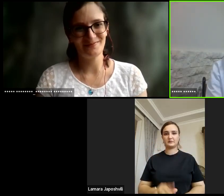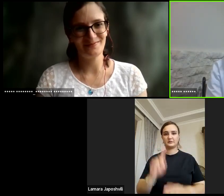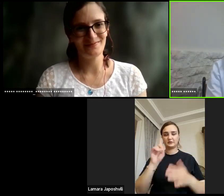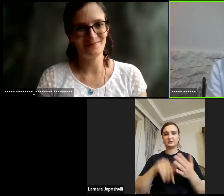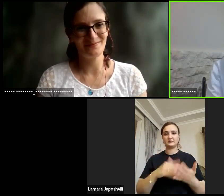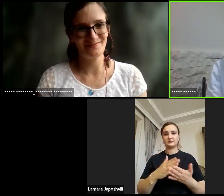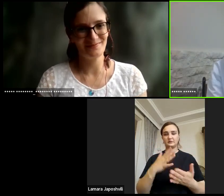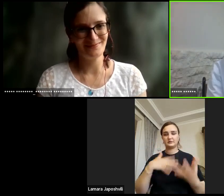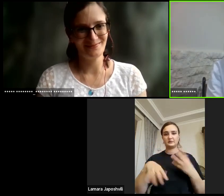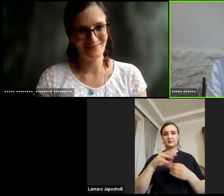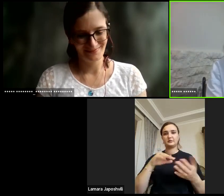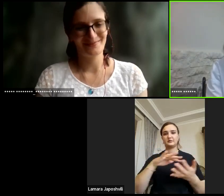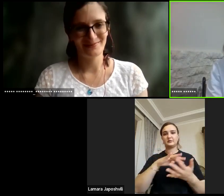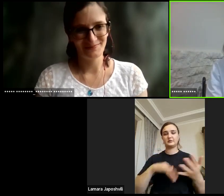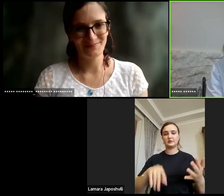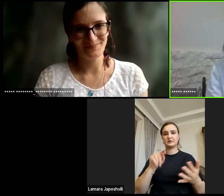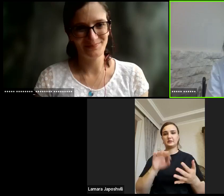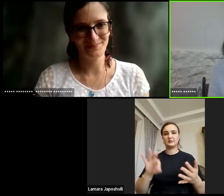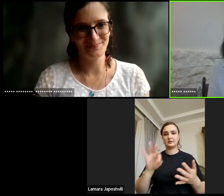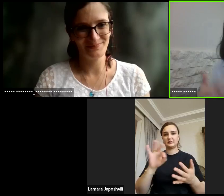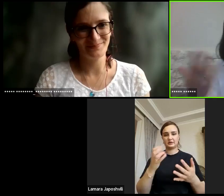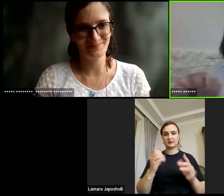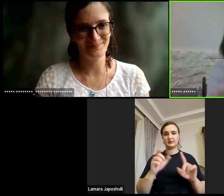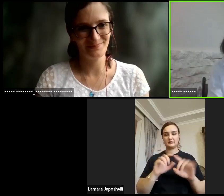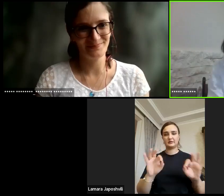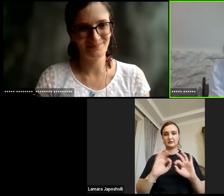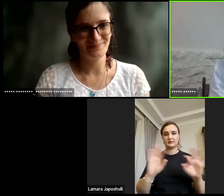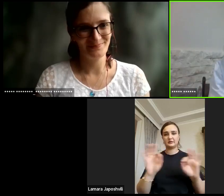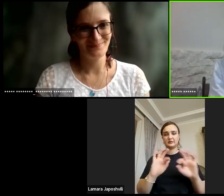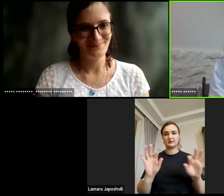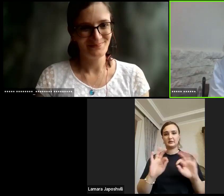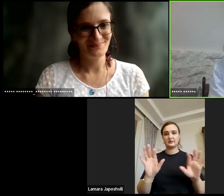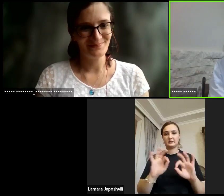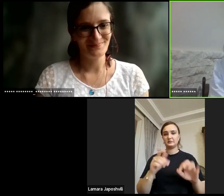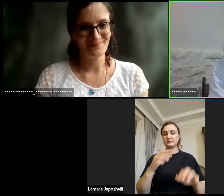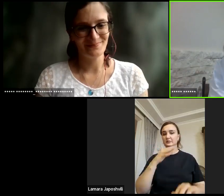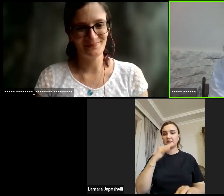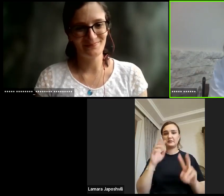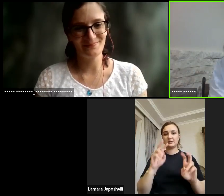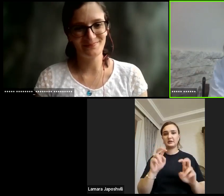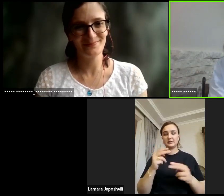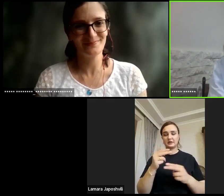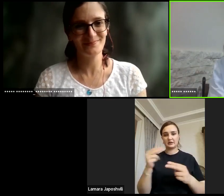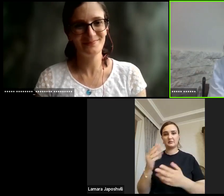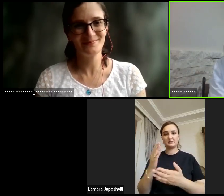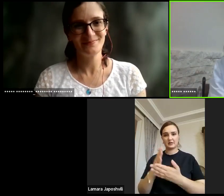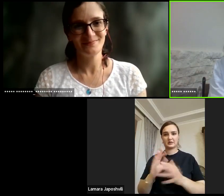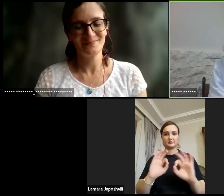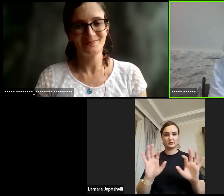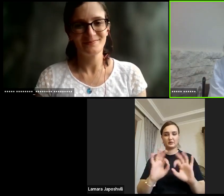ჩვენ გავაგრძელებთ ამაზე საუბარს, იმიტომ რომ კიდევ ბევრი თემა არის დასაფარი.